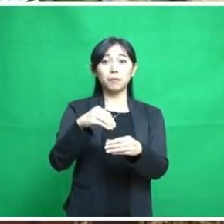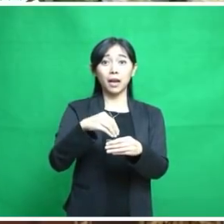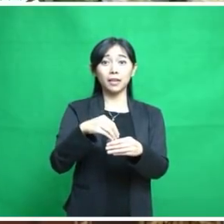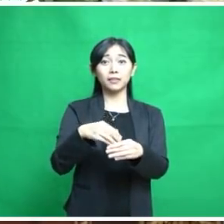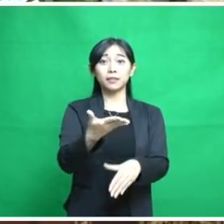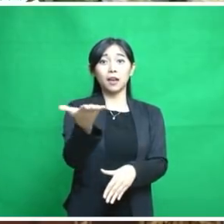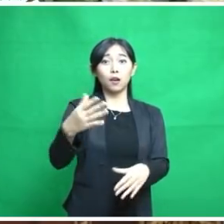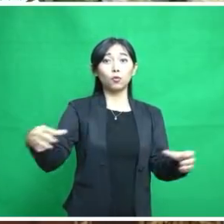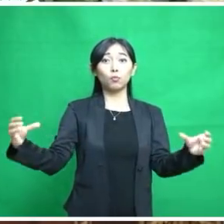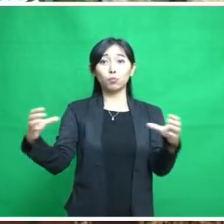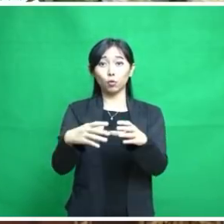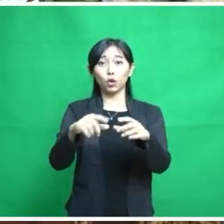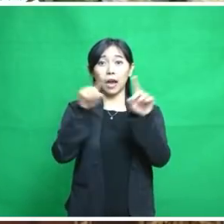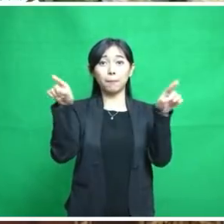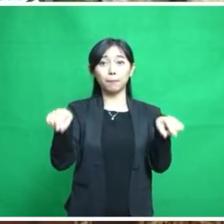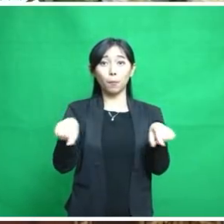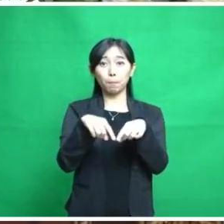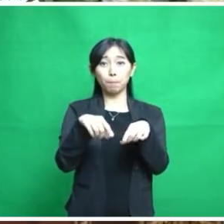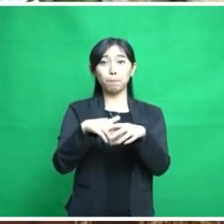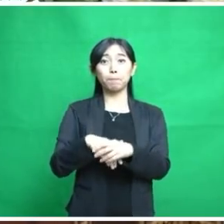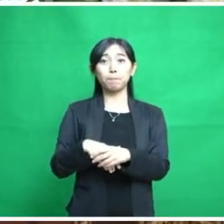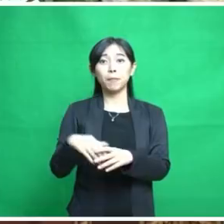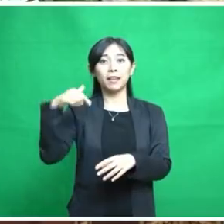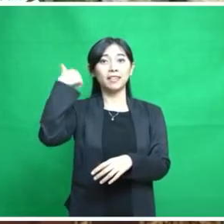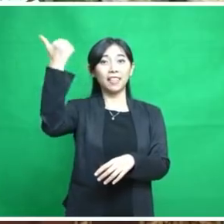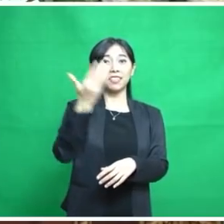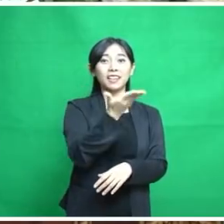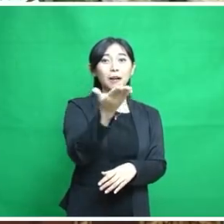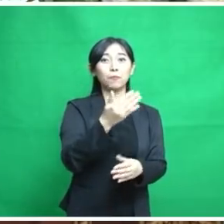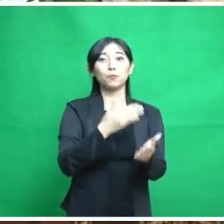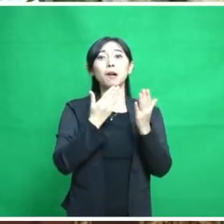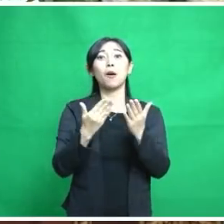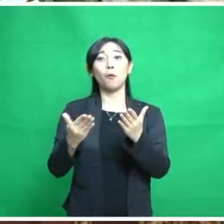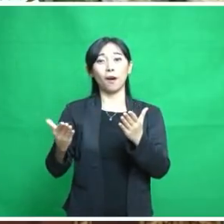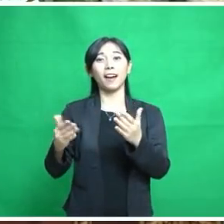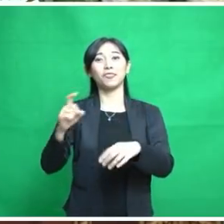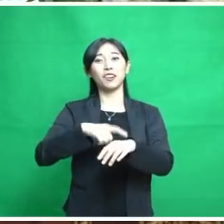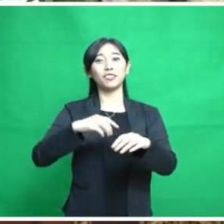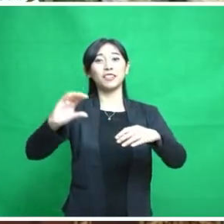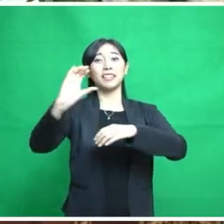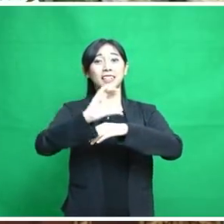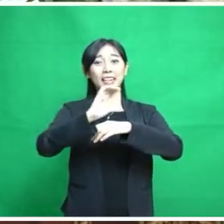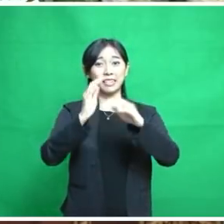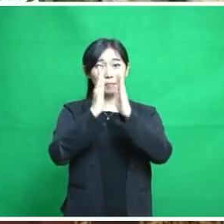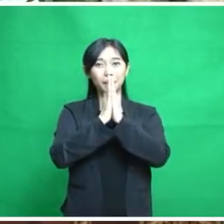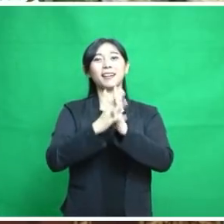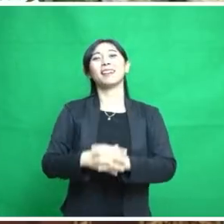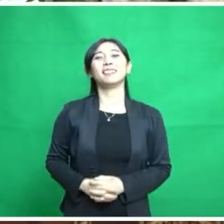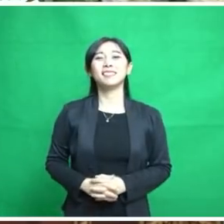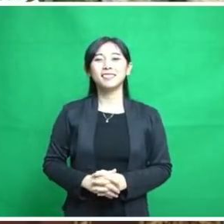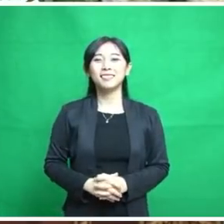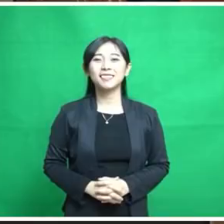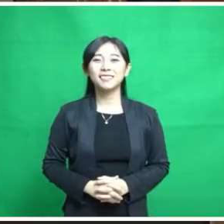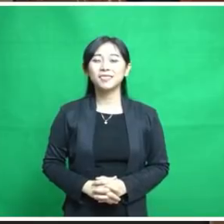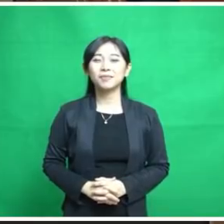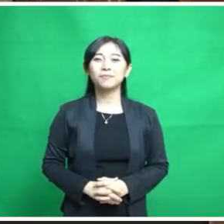juga dapat dikumpulkan di amplop untuk kemudian dibawa ke gereja pada saat kita bisa beribadah di gedung